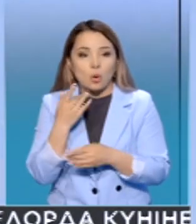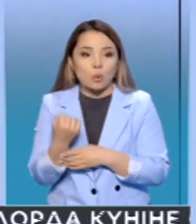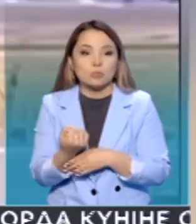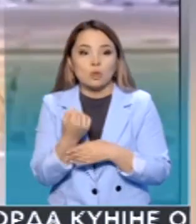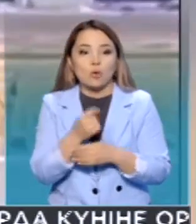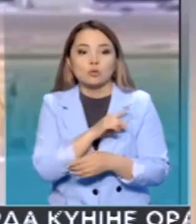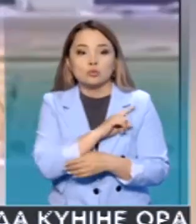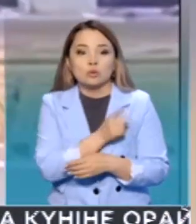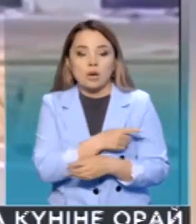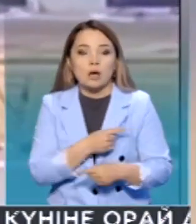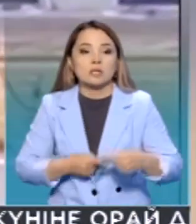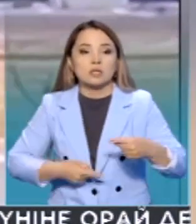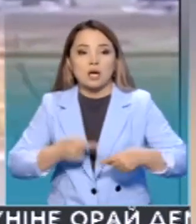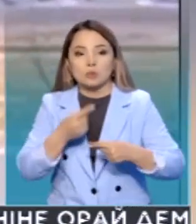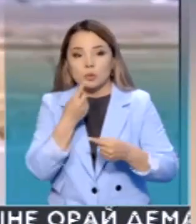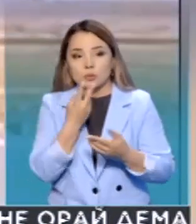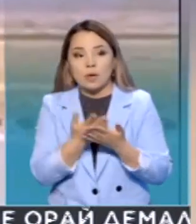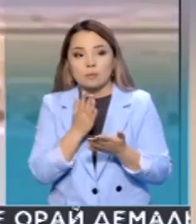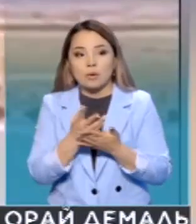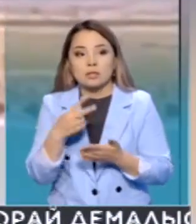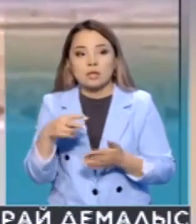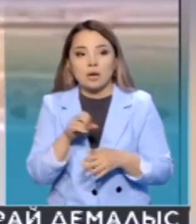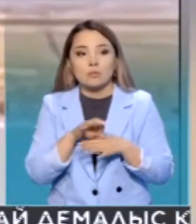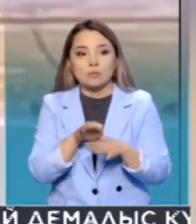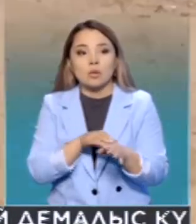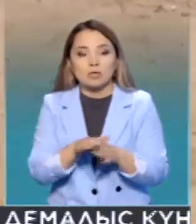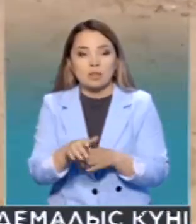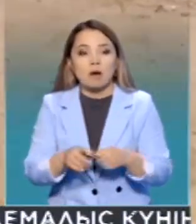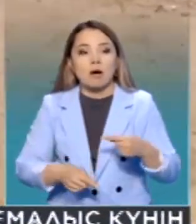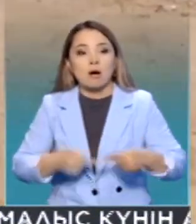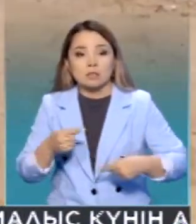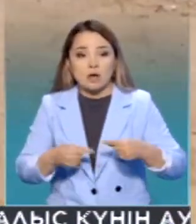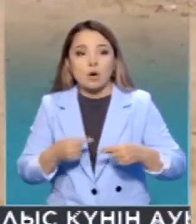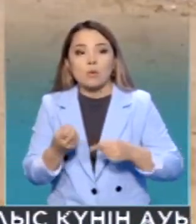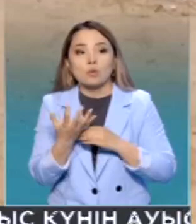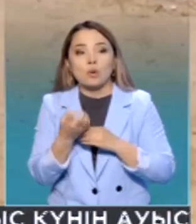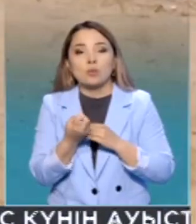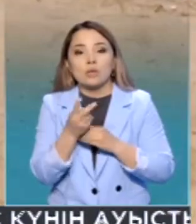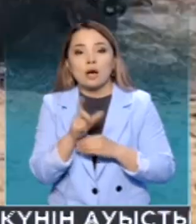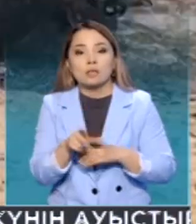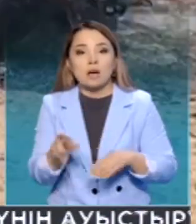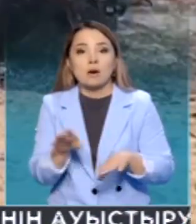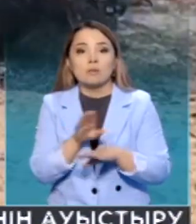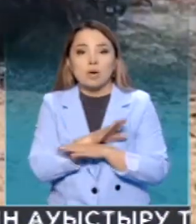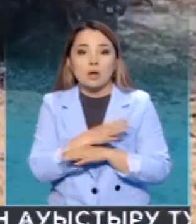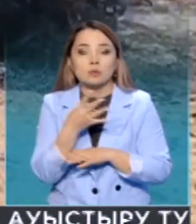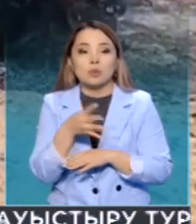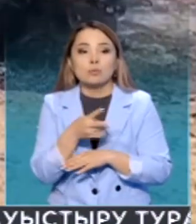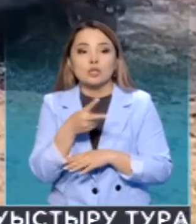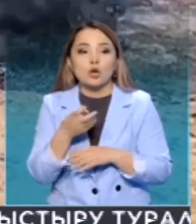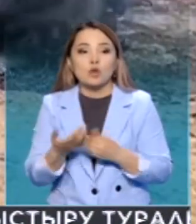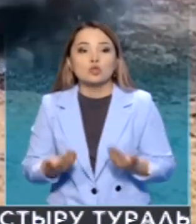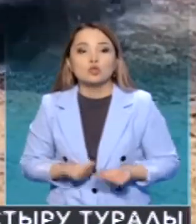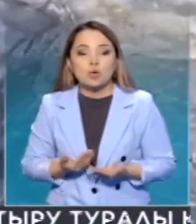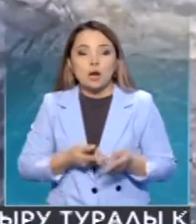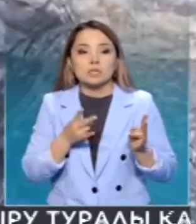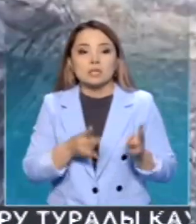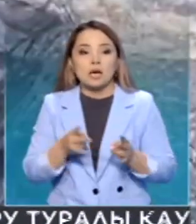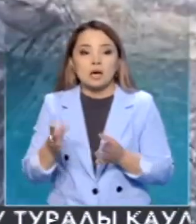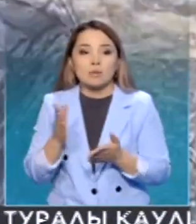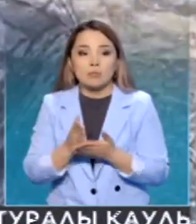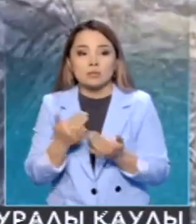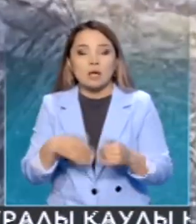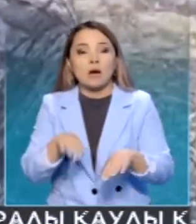күштері арасында жанжал туындаған. Екі аптаға созылған қақтығыстан 512 адам қаза тауып, 4200 тұрғын жараланды.